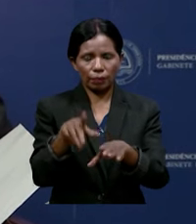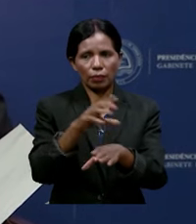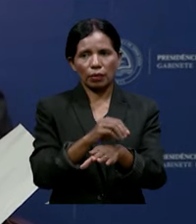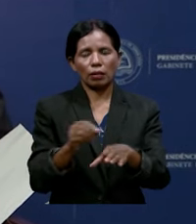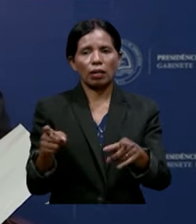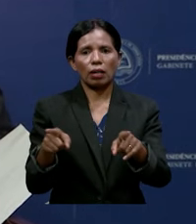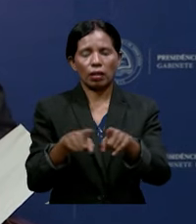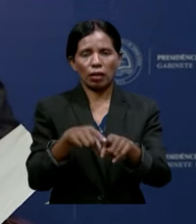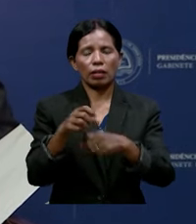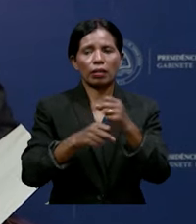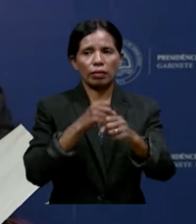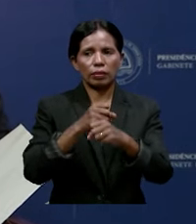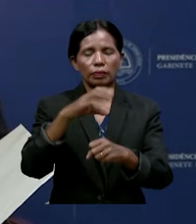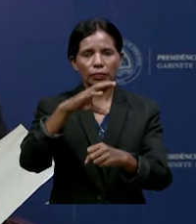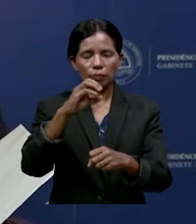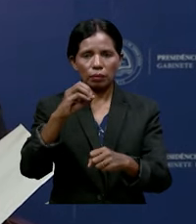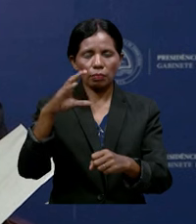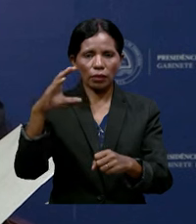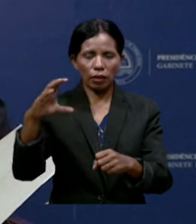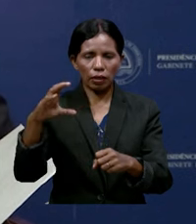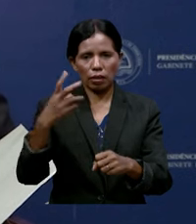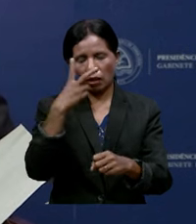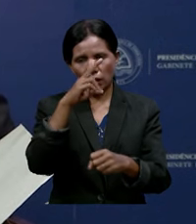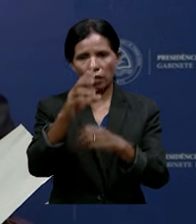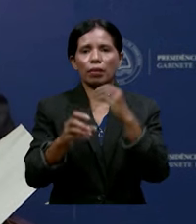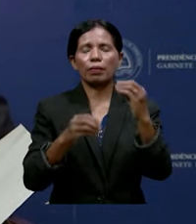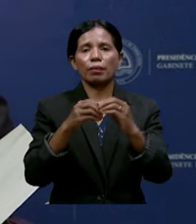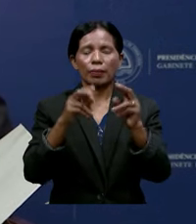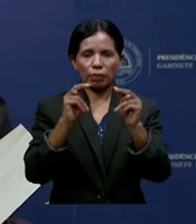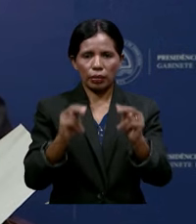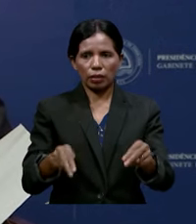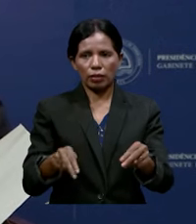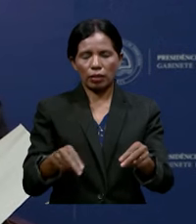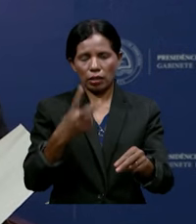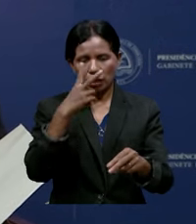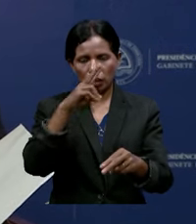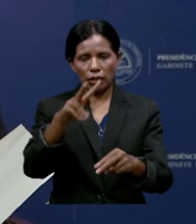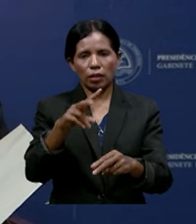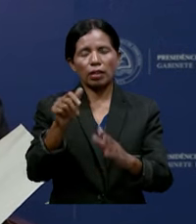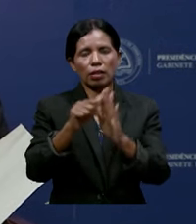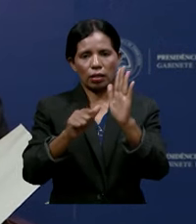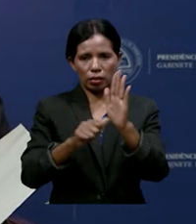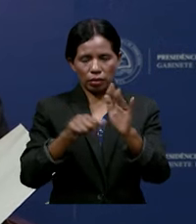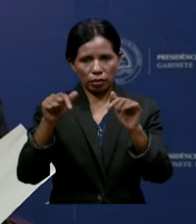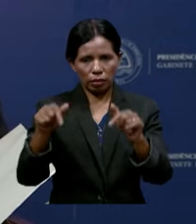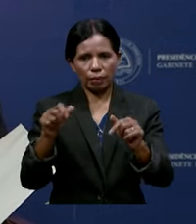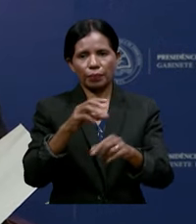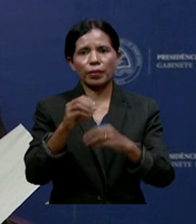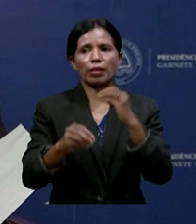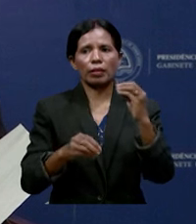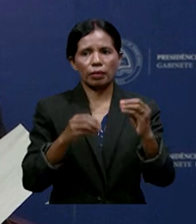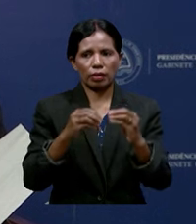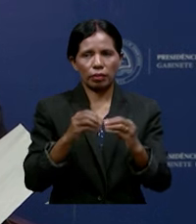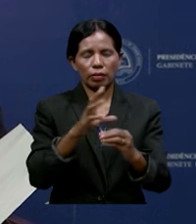mandato komisaris ninia na beke hari kata persija hal mas redefinisan ba arti gu dane kono ba